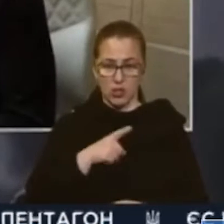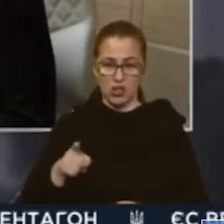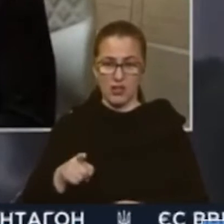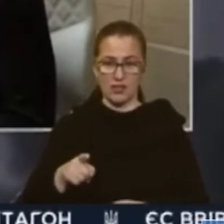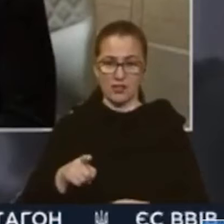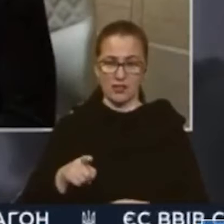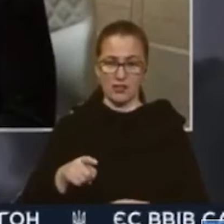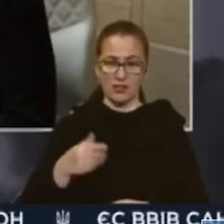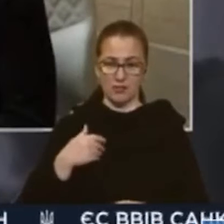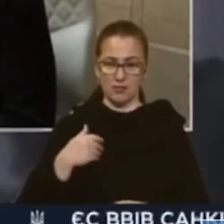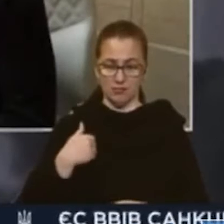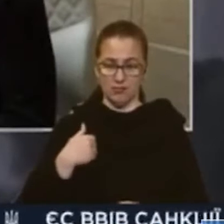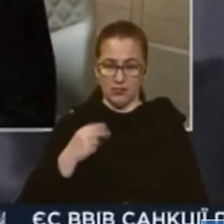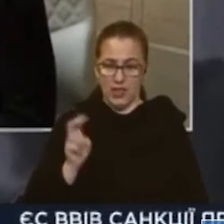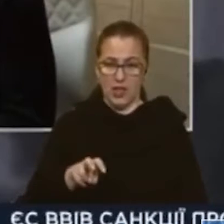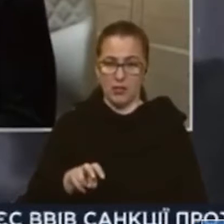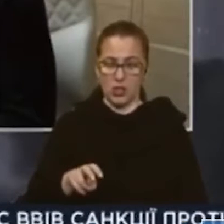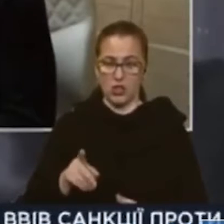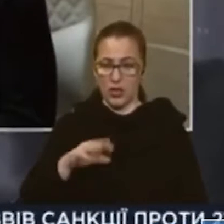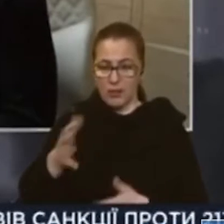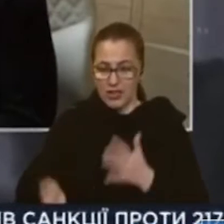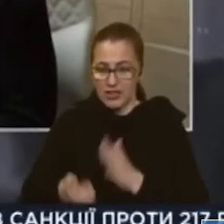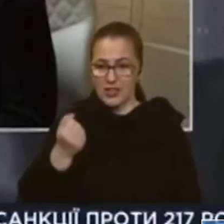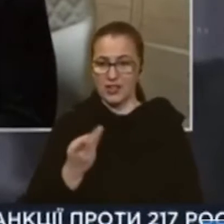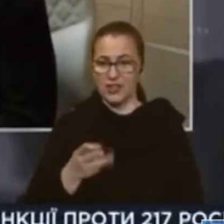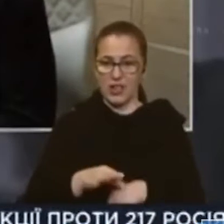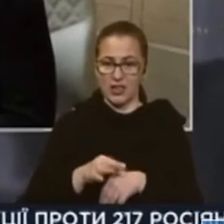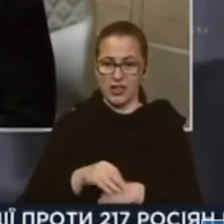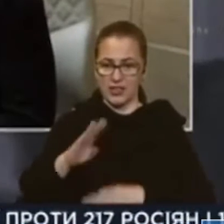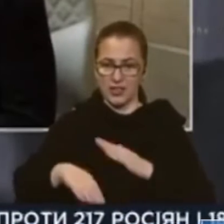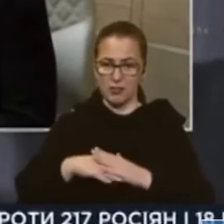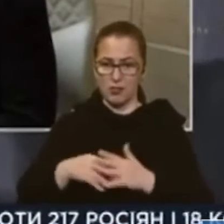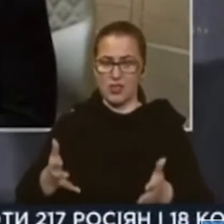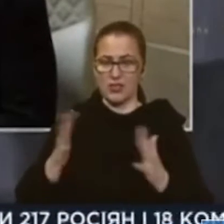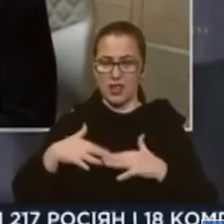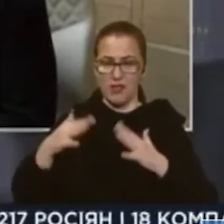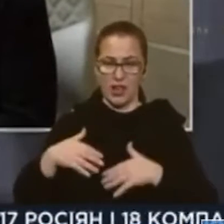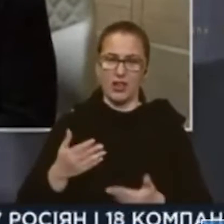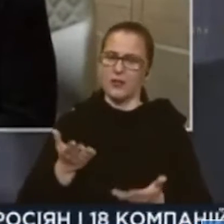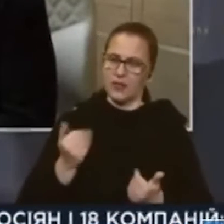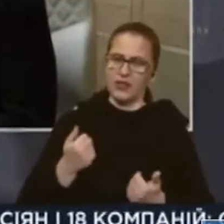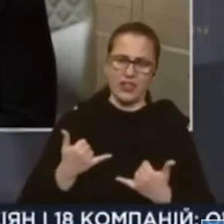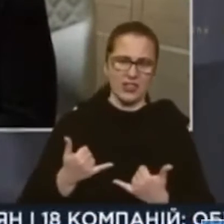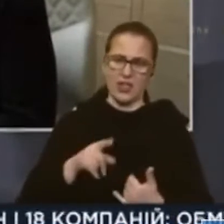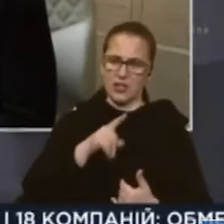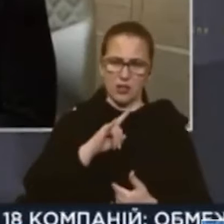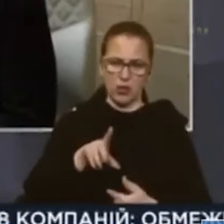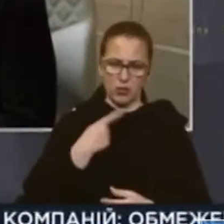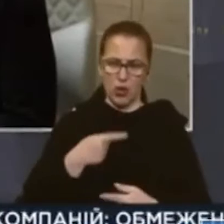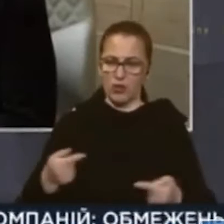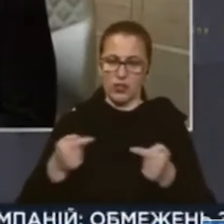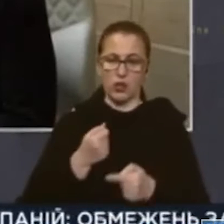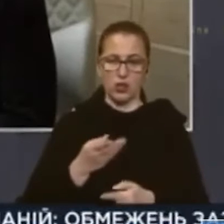час перебування достали кілька тіл з-під завалів. Тому давайте все ж таки утримуємось від називання конкретних цифр,